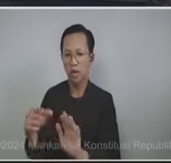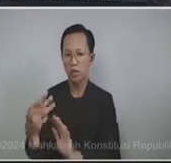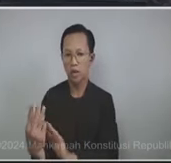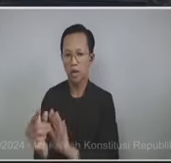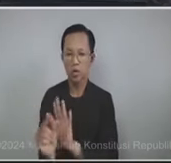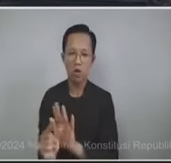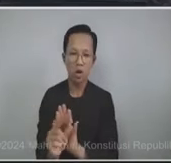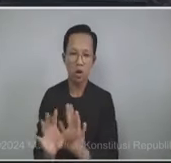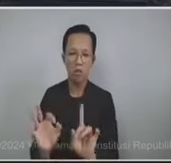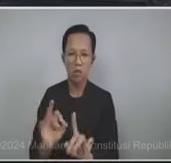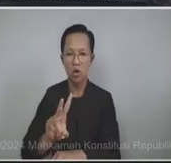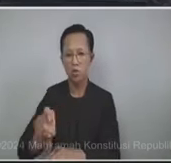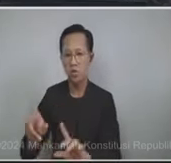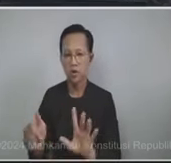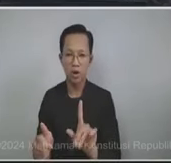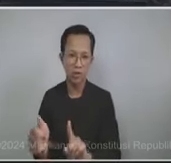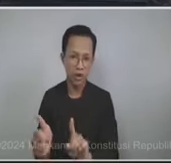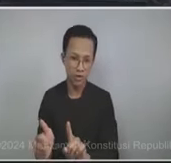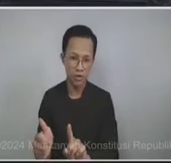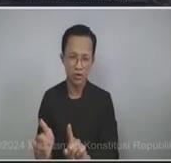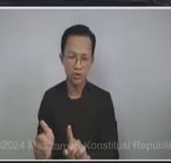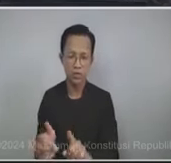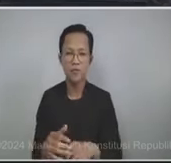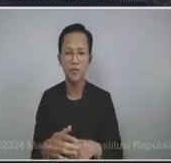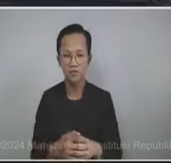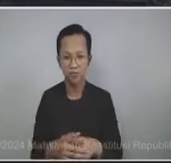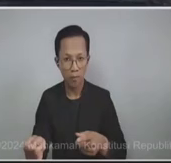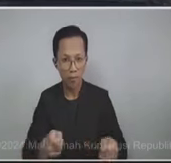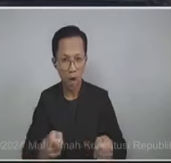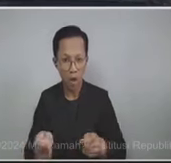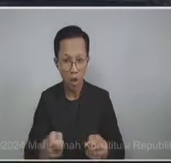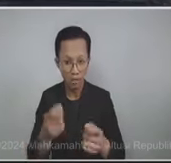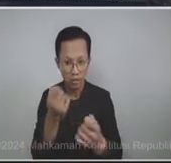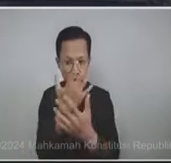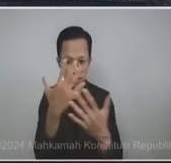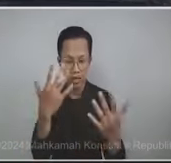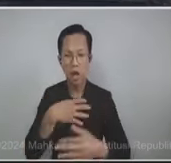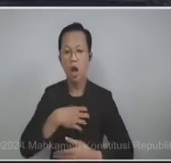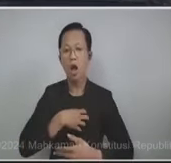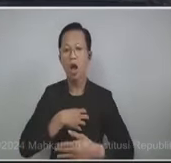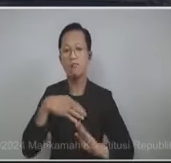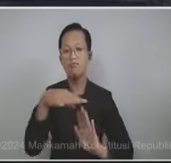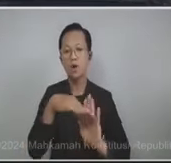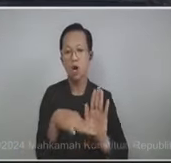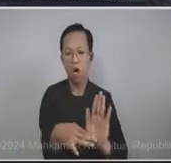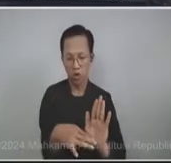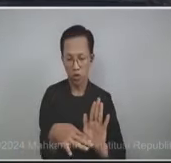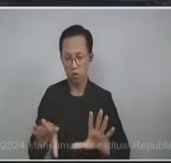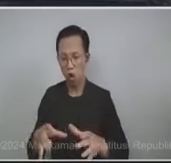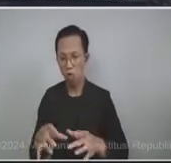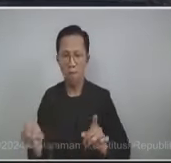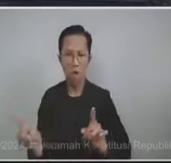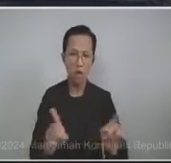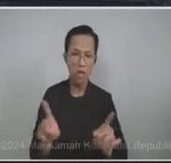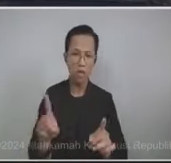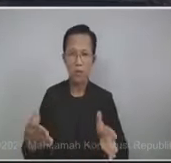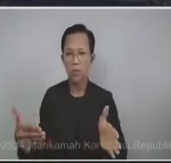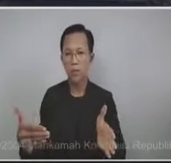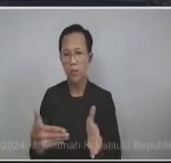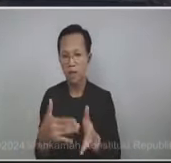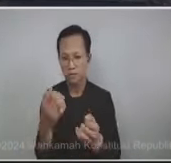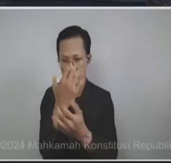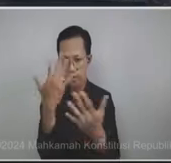2016 bahwa adanya pengatur aturan demikian jelas membatasi pemenuhan hak konstitusional dari partai politik peserta pemilu yang telah memorai suara sah